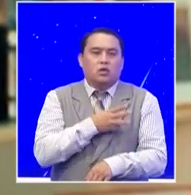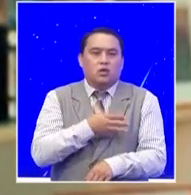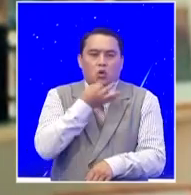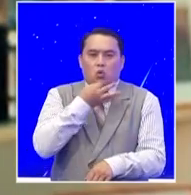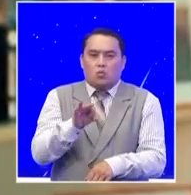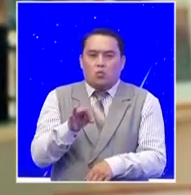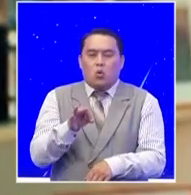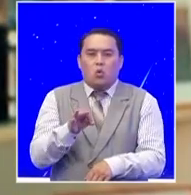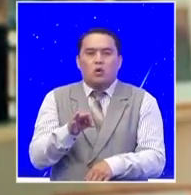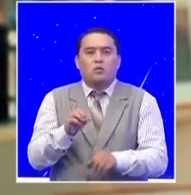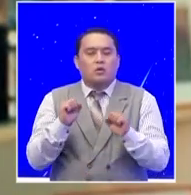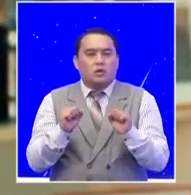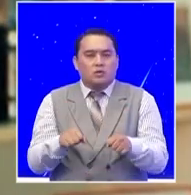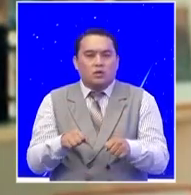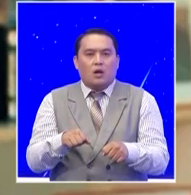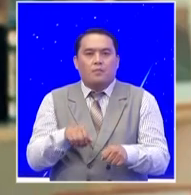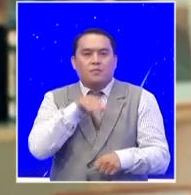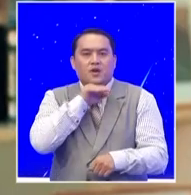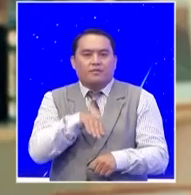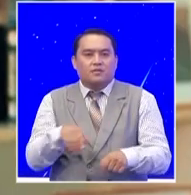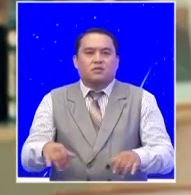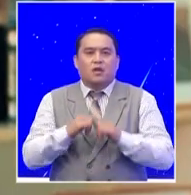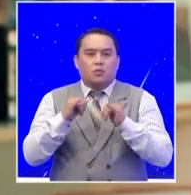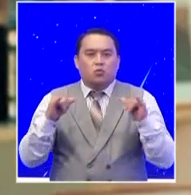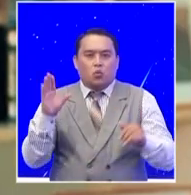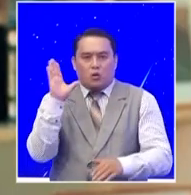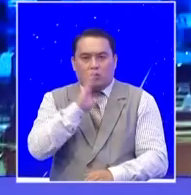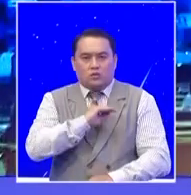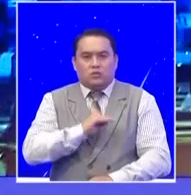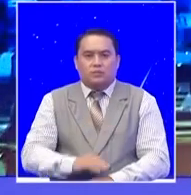келген уақытта өзіңізді кәсіби дамытуға арнап оқи аласыз.